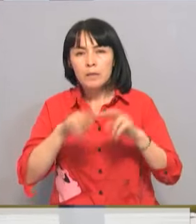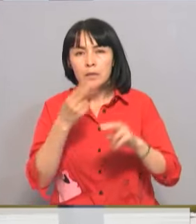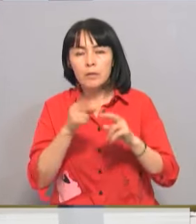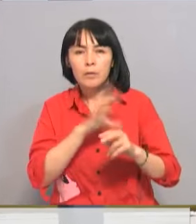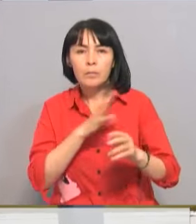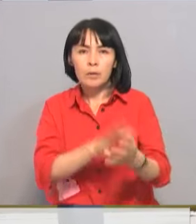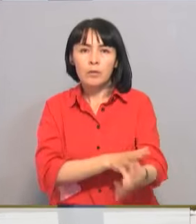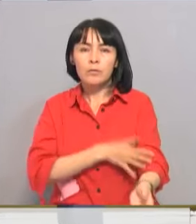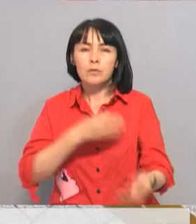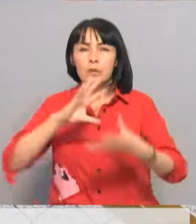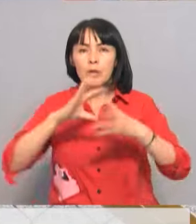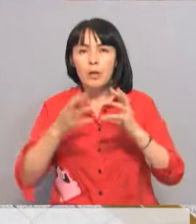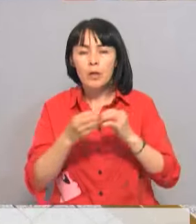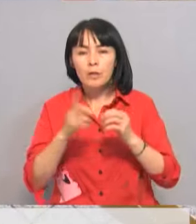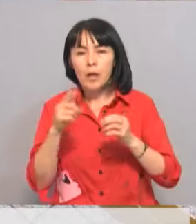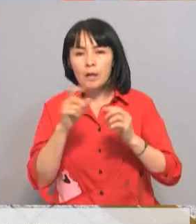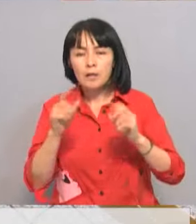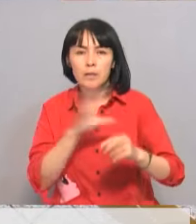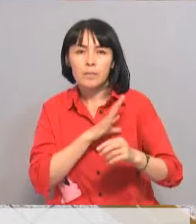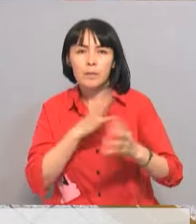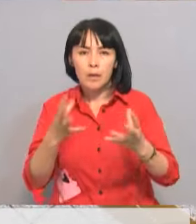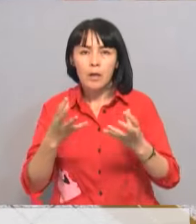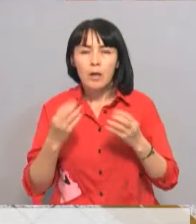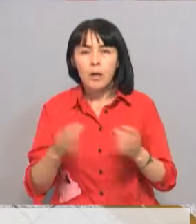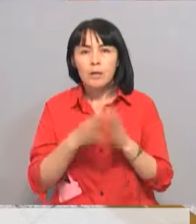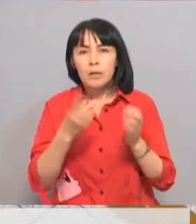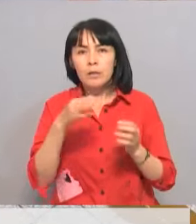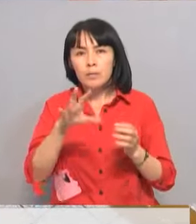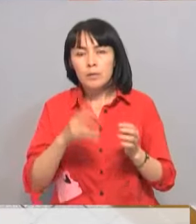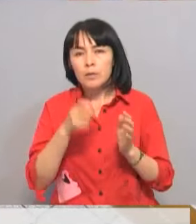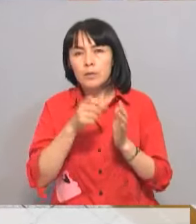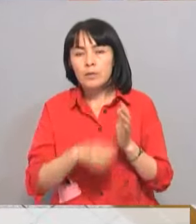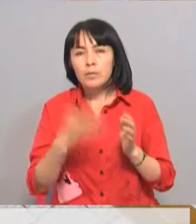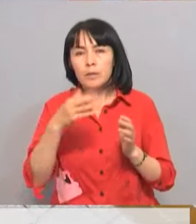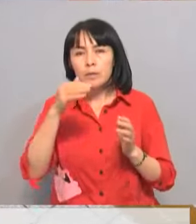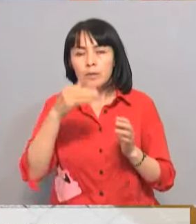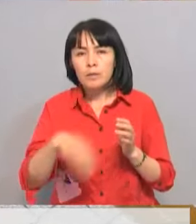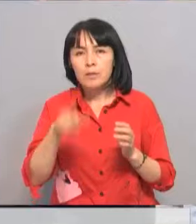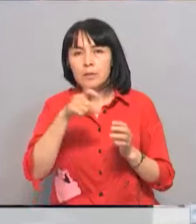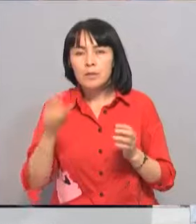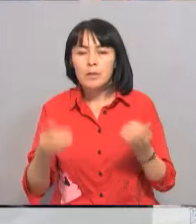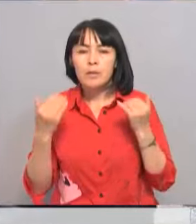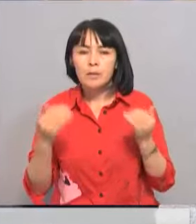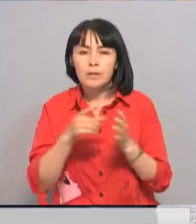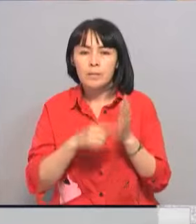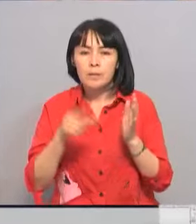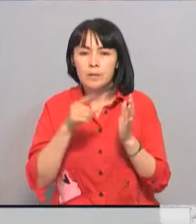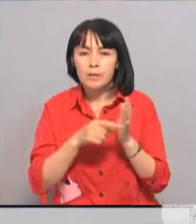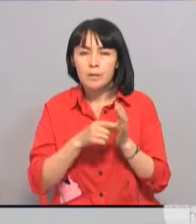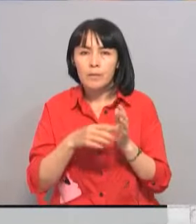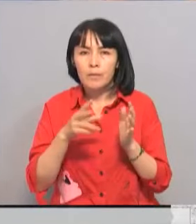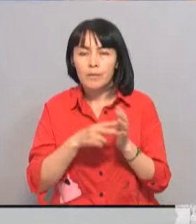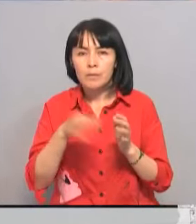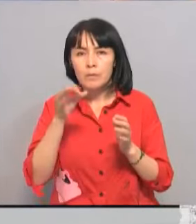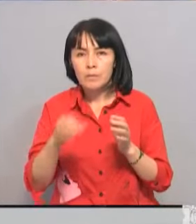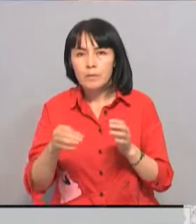было затянуто. В итоге природным газом было охвачено около 1 миллиона 650 тысяч человек, либо